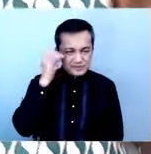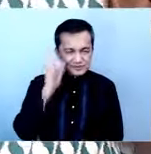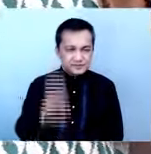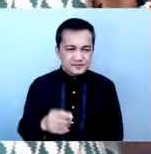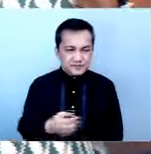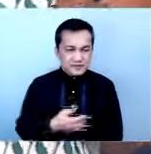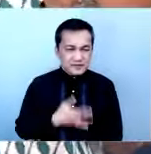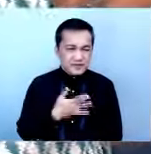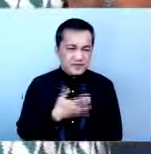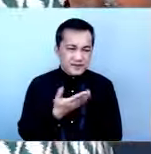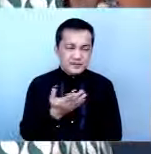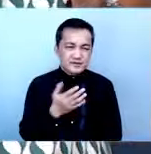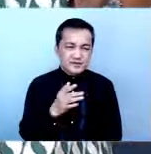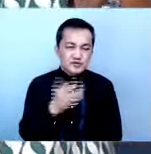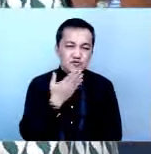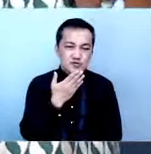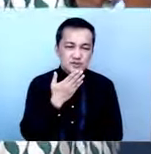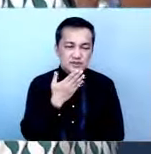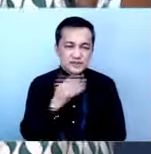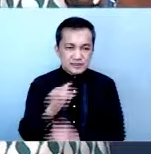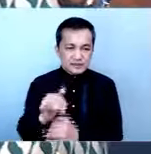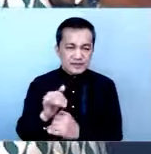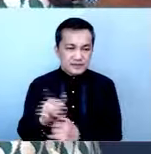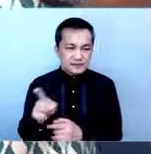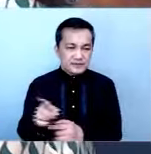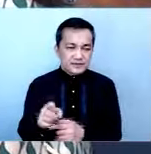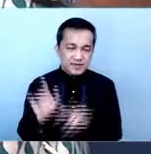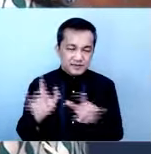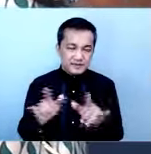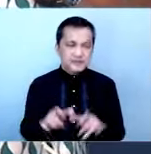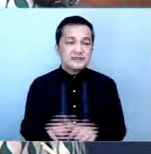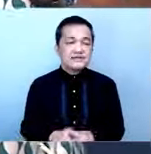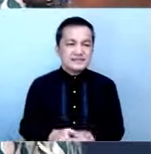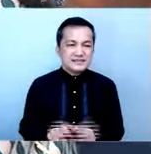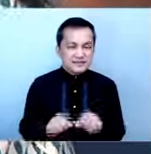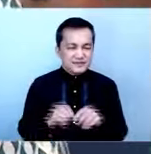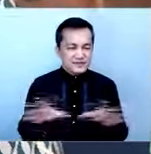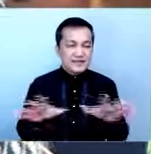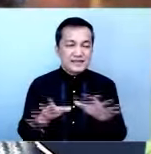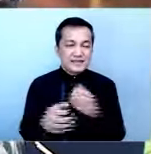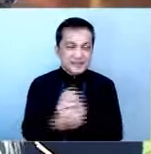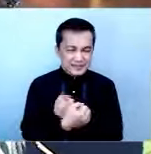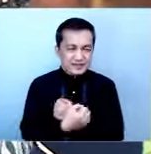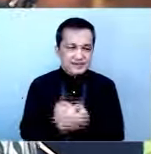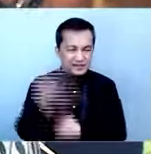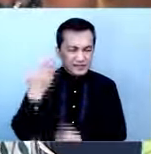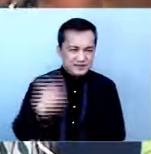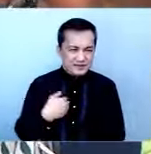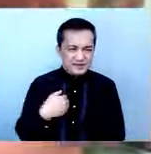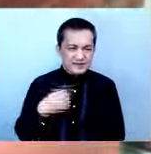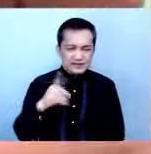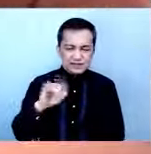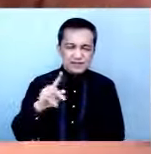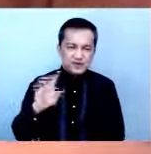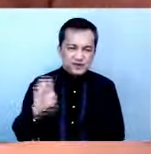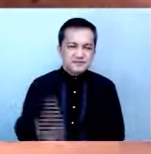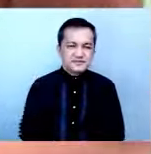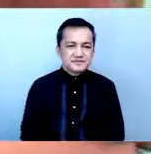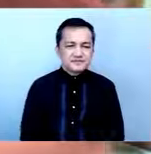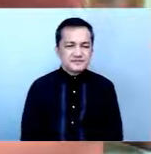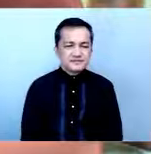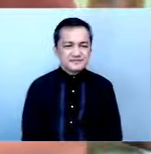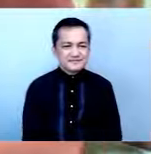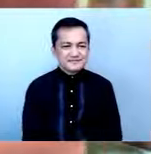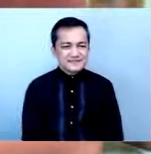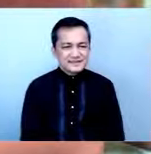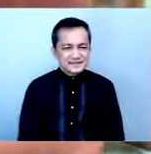sweet na sa kapwa, lalo na sa inyong mga minamahal. Spread some love mga kapatid. Ako po, si Dimples Romana. Maging extra bloomy